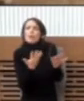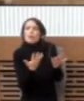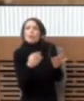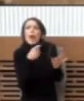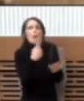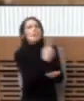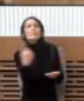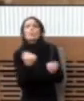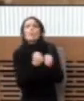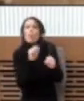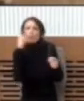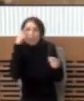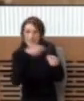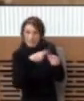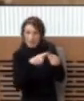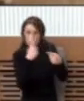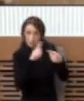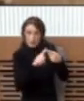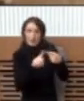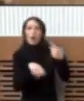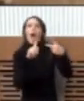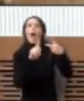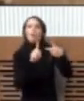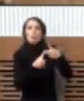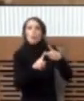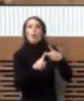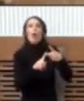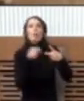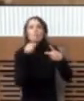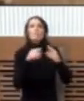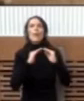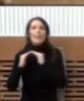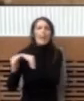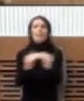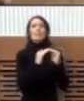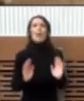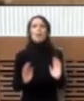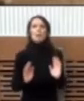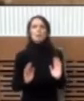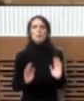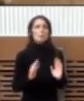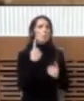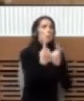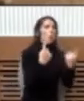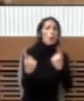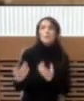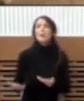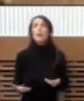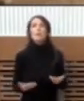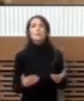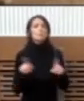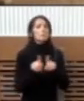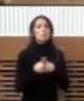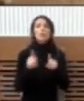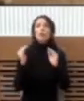jaz između bogatih i siromašnih zemalja, jaz koji će se nakon pandemije i dodatno produbiti. Nabavka vakcina je skup proces. Za